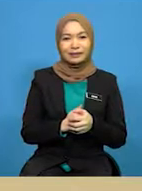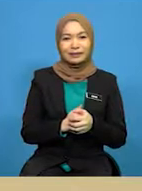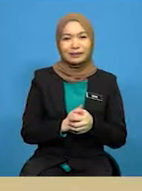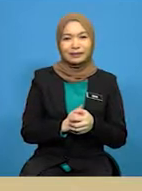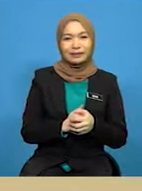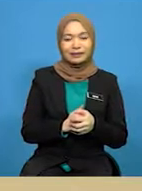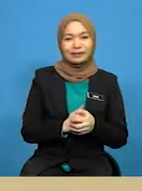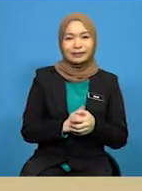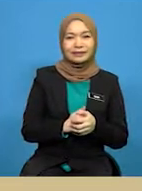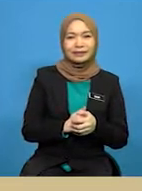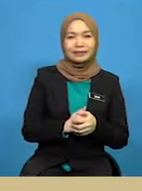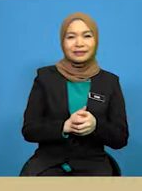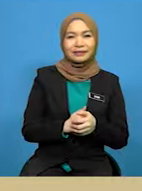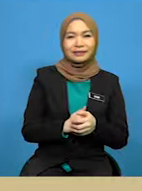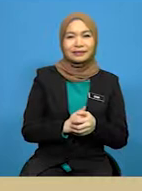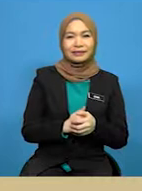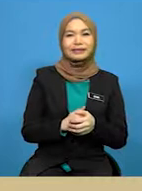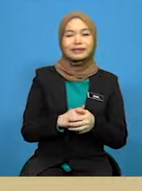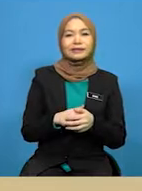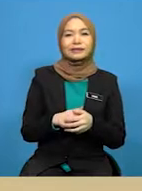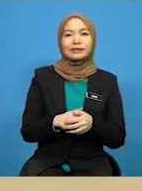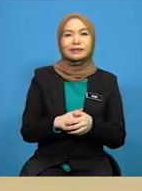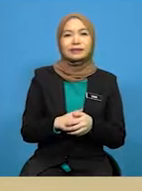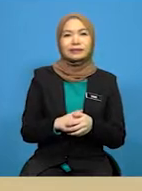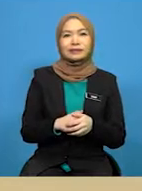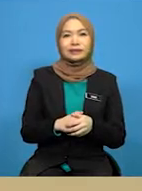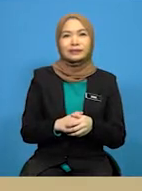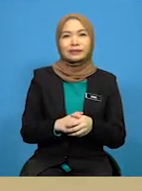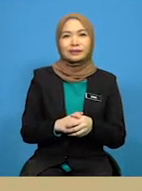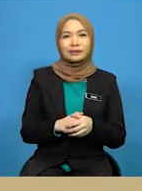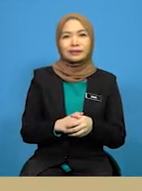Agihan pendapatan pula bukan pemboleh ubah makroekonomi.